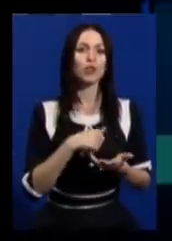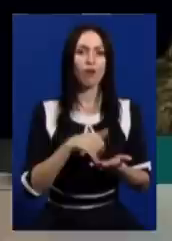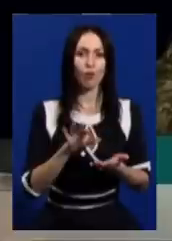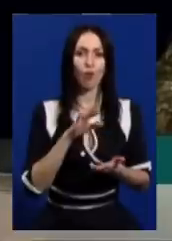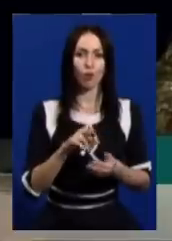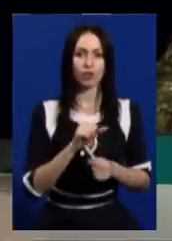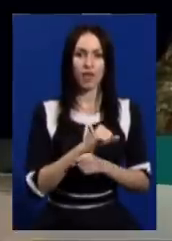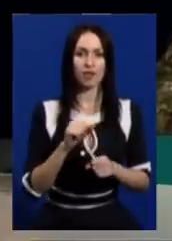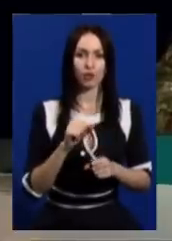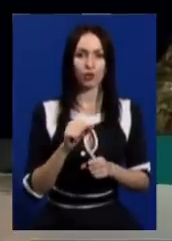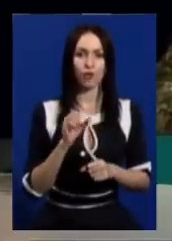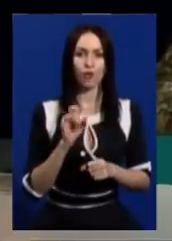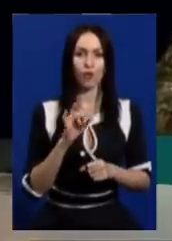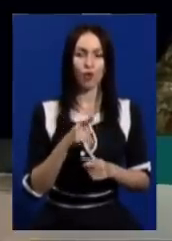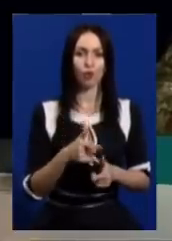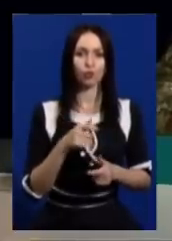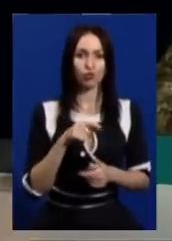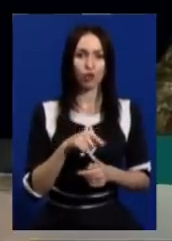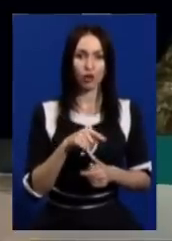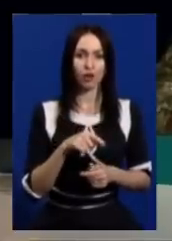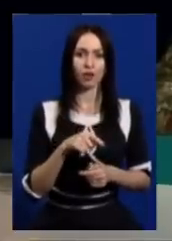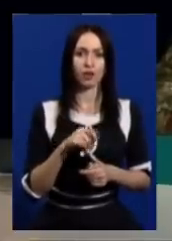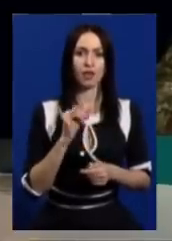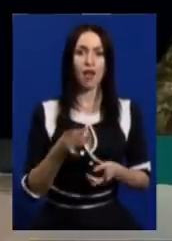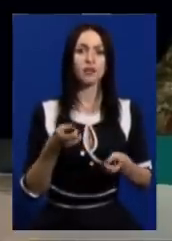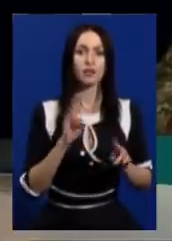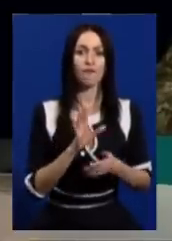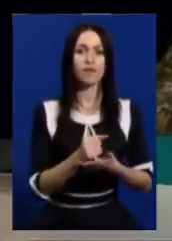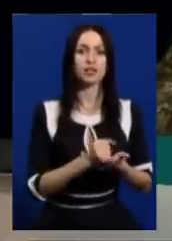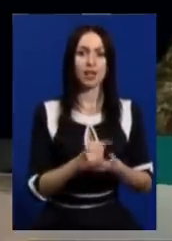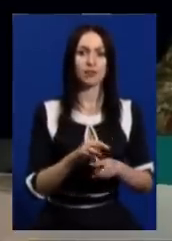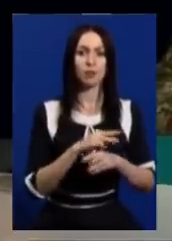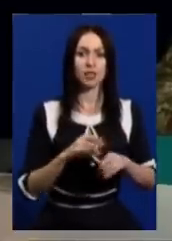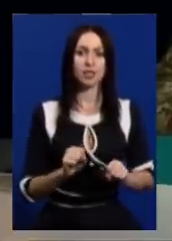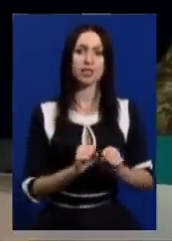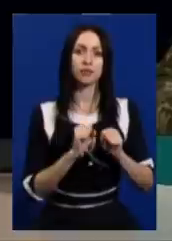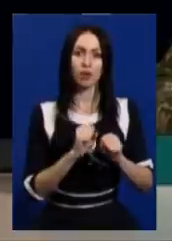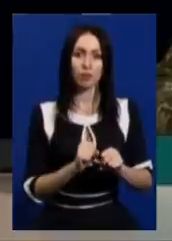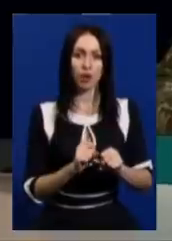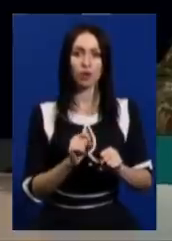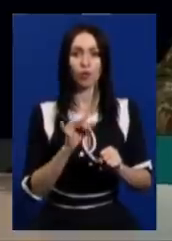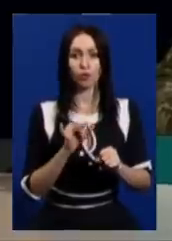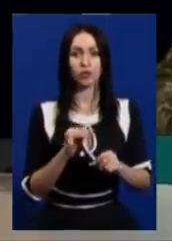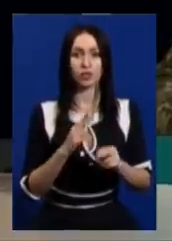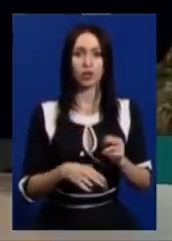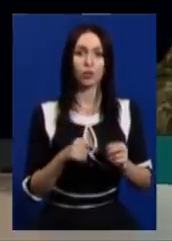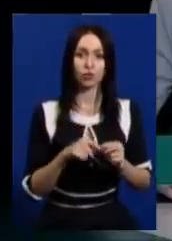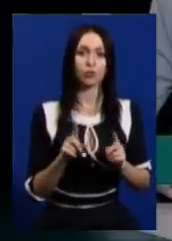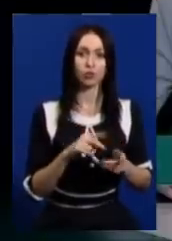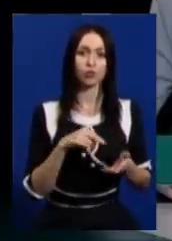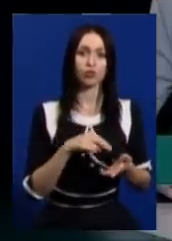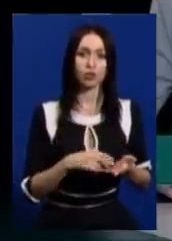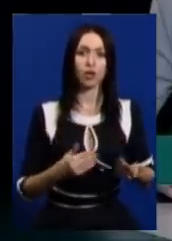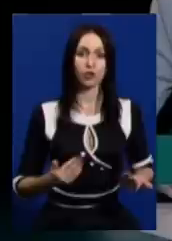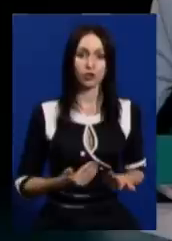Так. И остались мы в резерве Министерства обороны, ну и закончилось тем, что стали жить